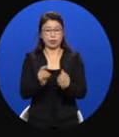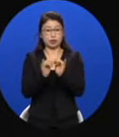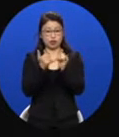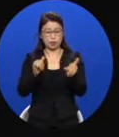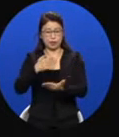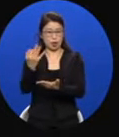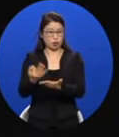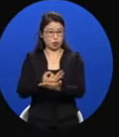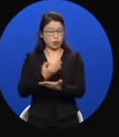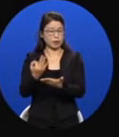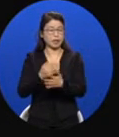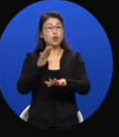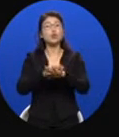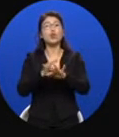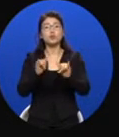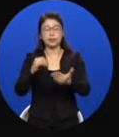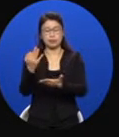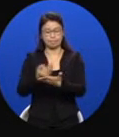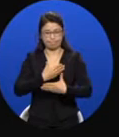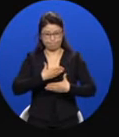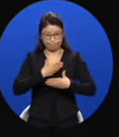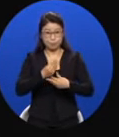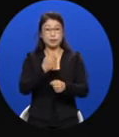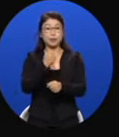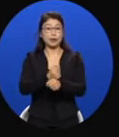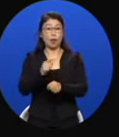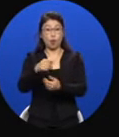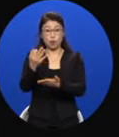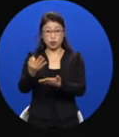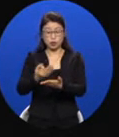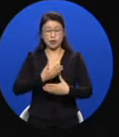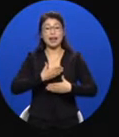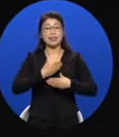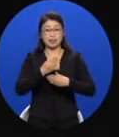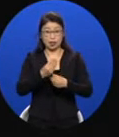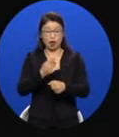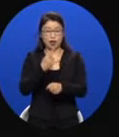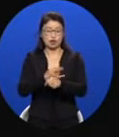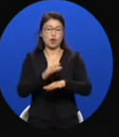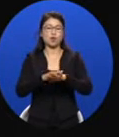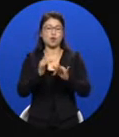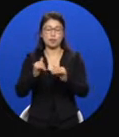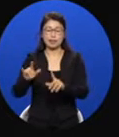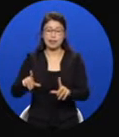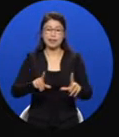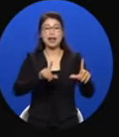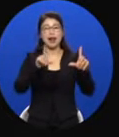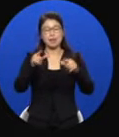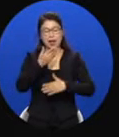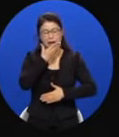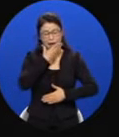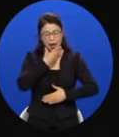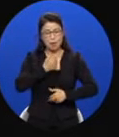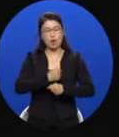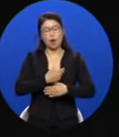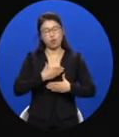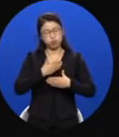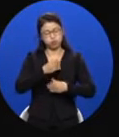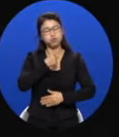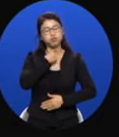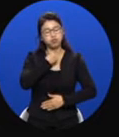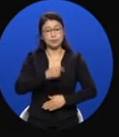주민들의 소득을, 농민들의 소득을 안정시키고 그 소득 안정을 통해서 농민들의 삶이 행복하고 편안했으면